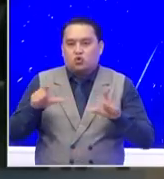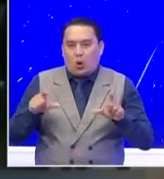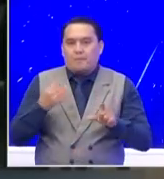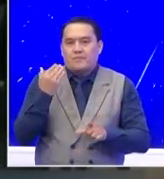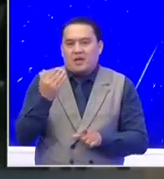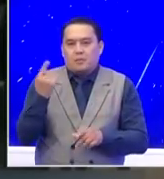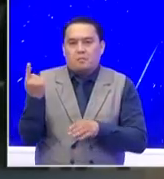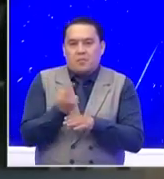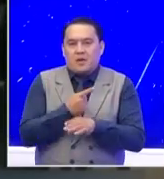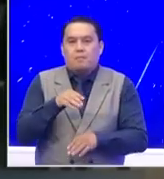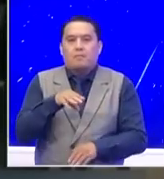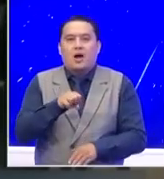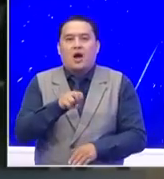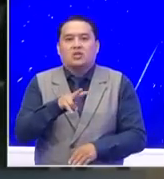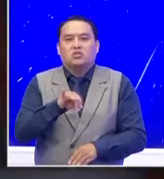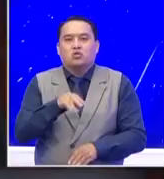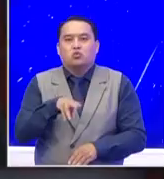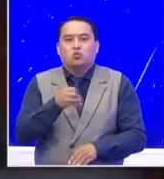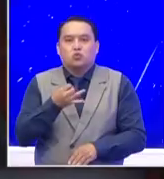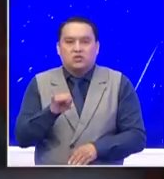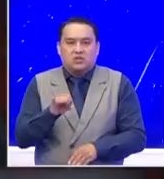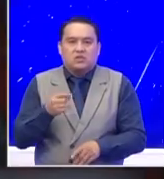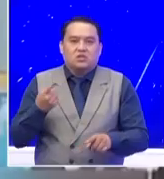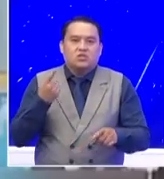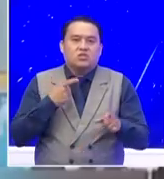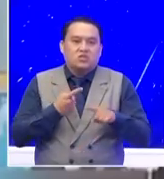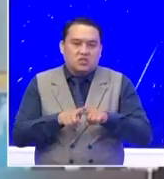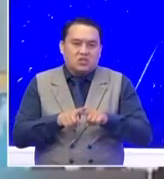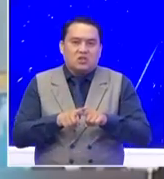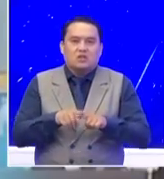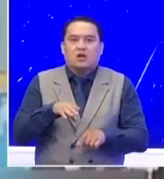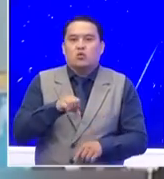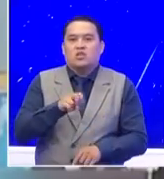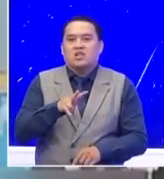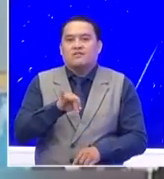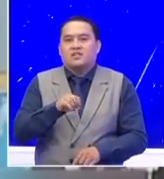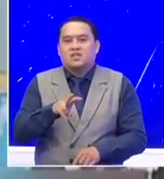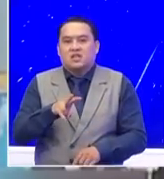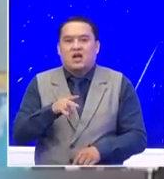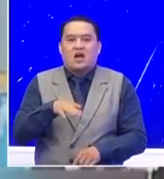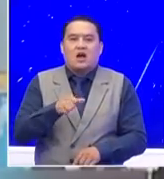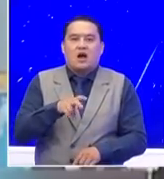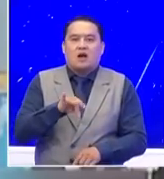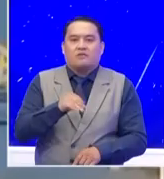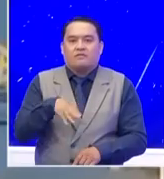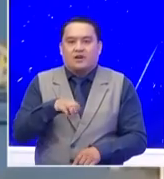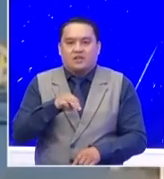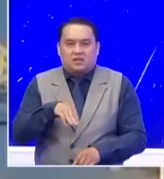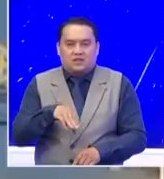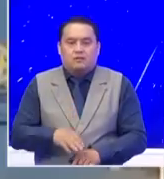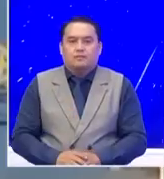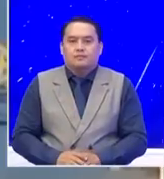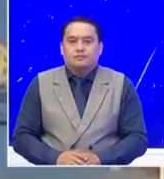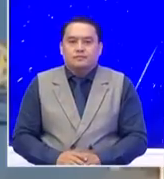США. Так, на первом месте Массачусетский технологический институт, Стэнфордский университет на 2-м и Гарвардский на